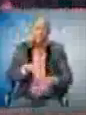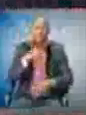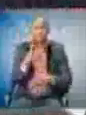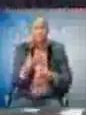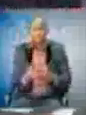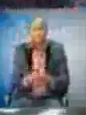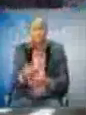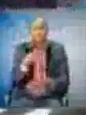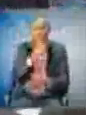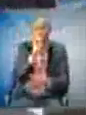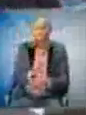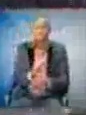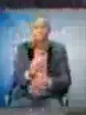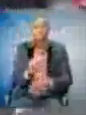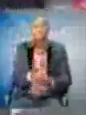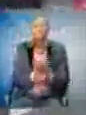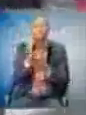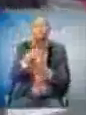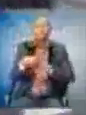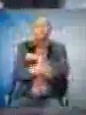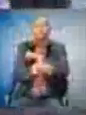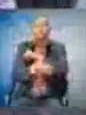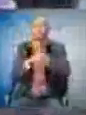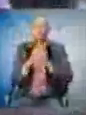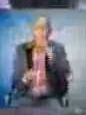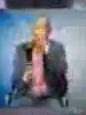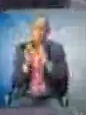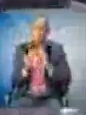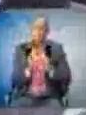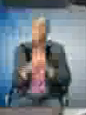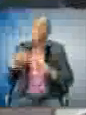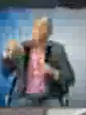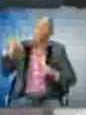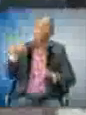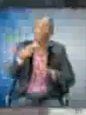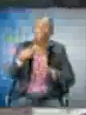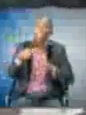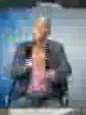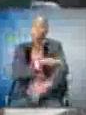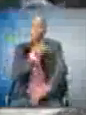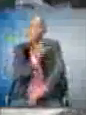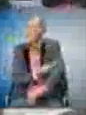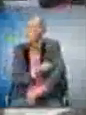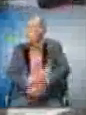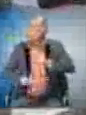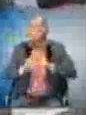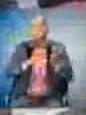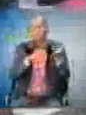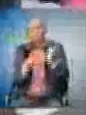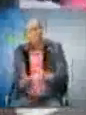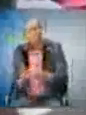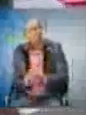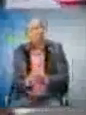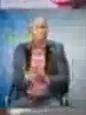obligea kurushia wale bamui. Bamwizi parce que bajikate hôpital ko ba prématuré bantu be na kufwa